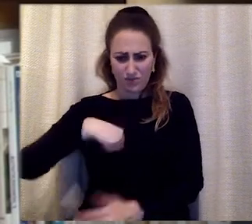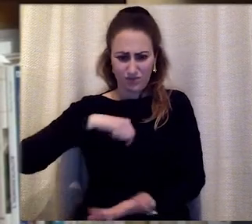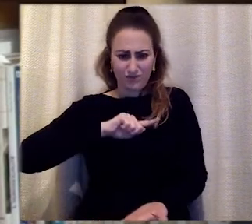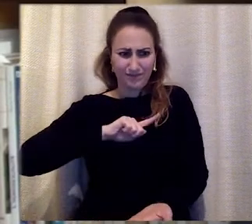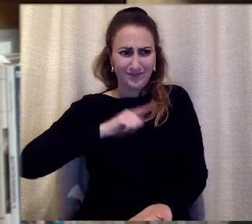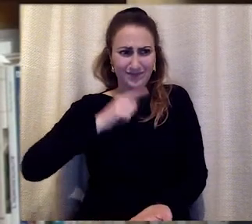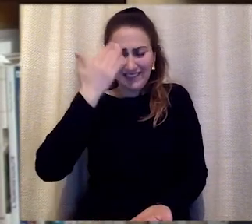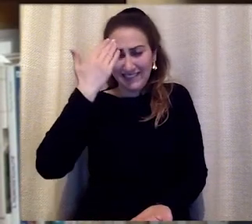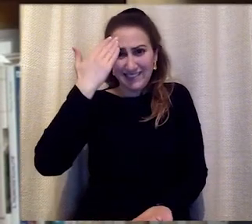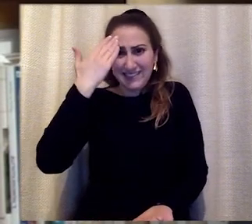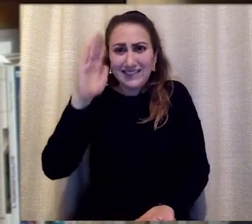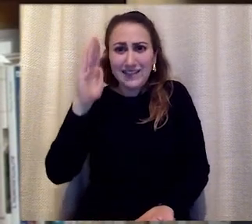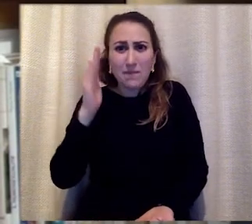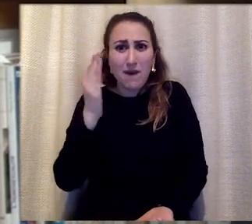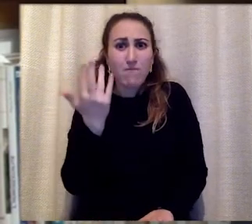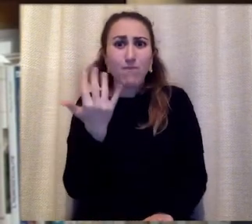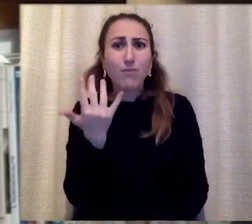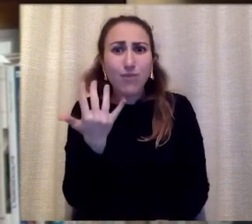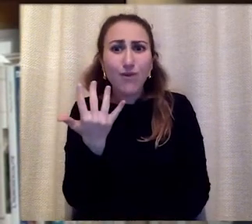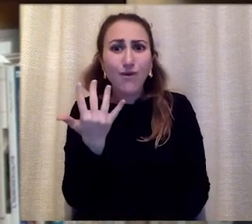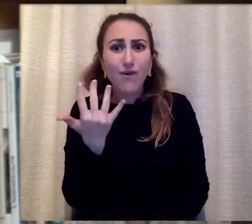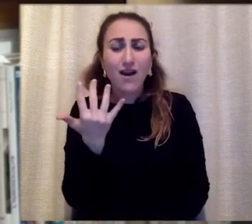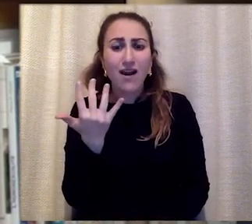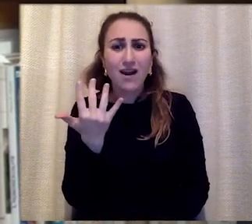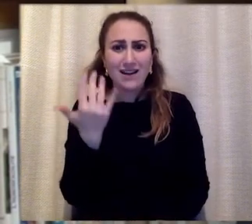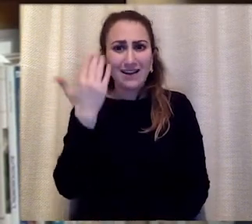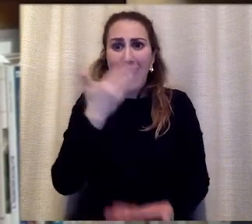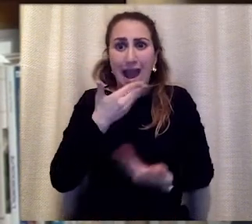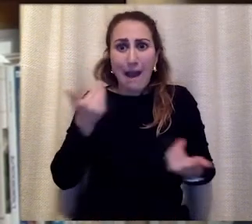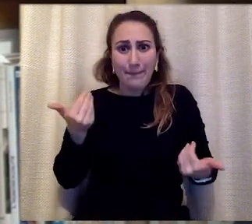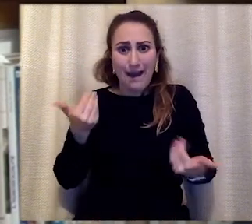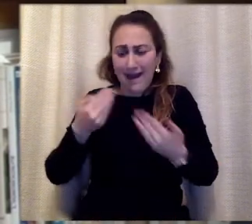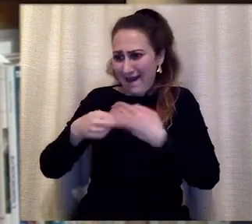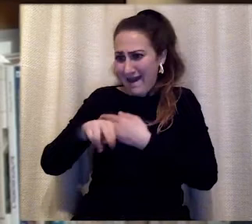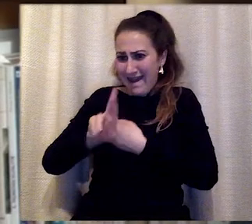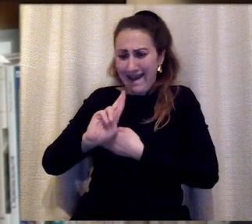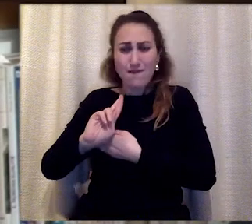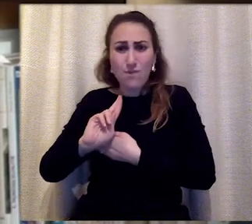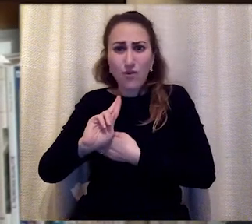réponses. Et à cela s'ajoute tout ce combat encore de ceux qui passent